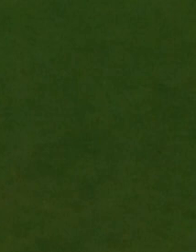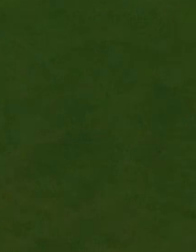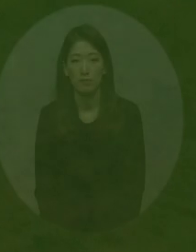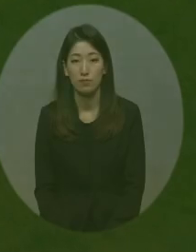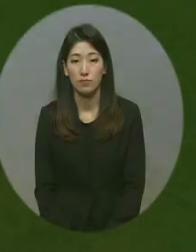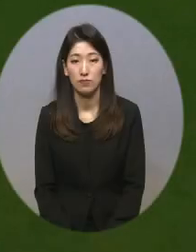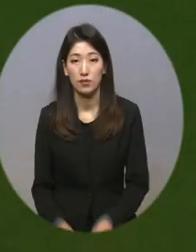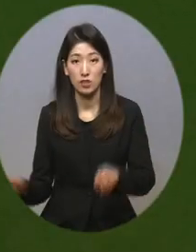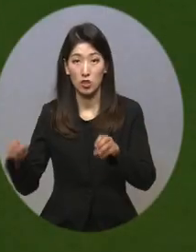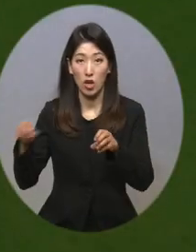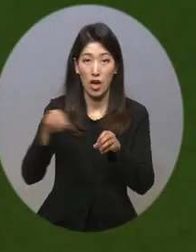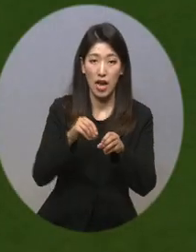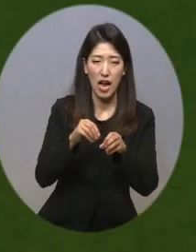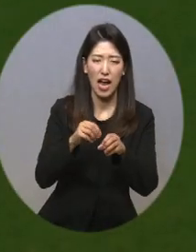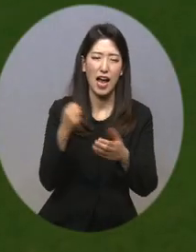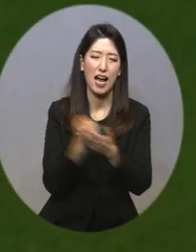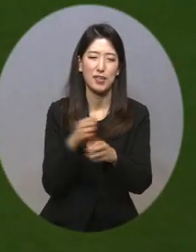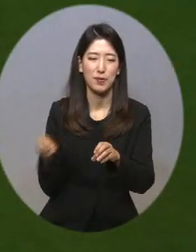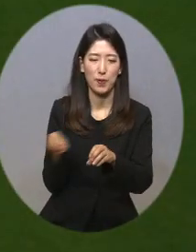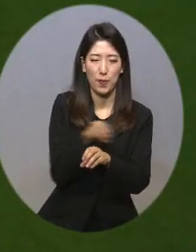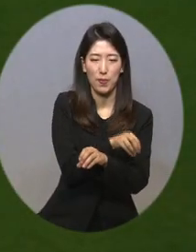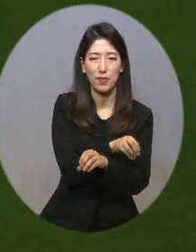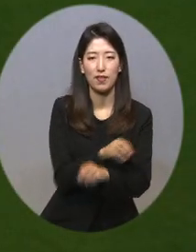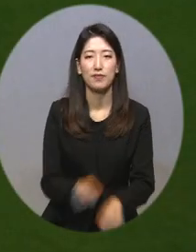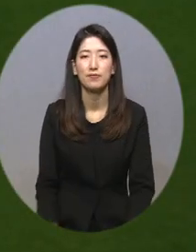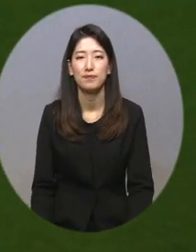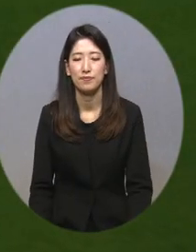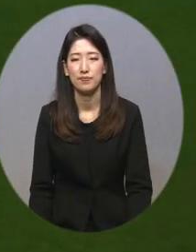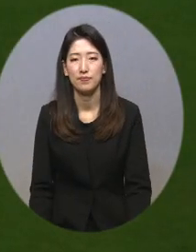들어갔다. 오케이. 나이스 보기.